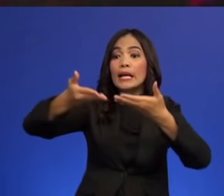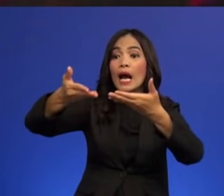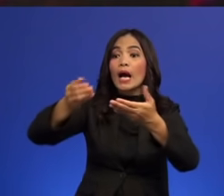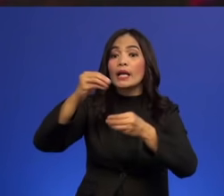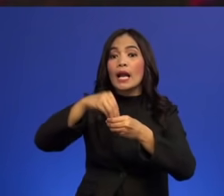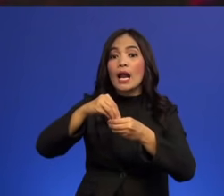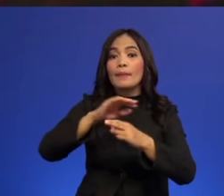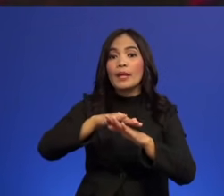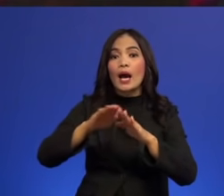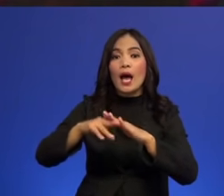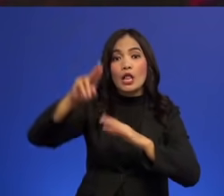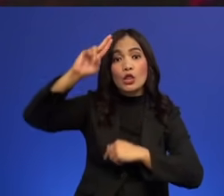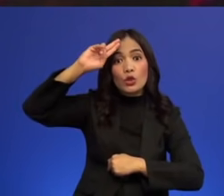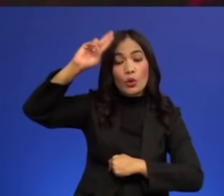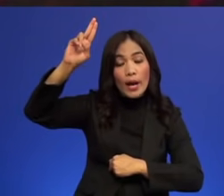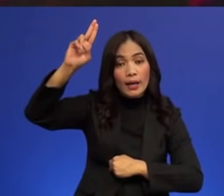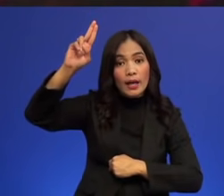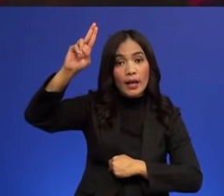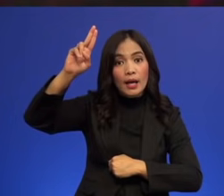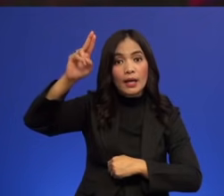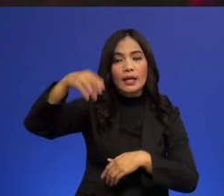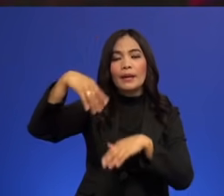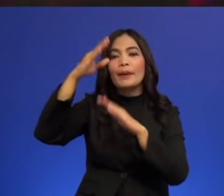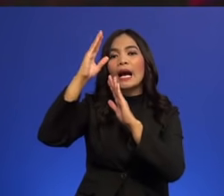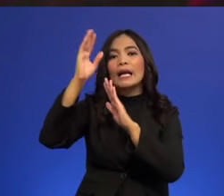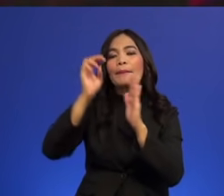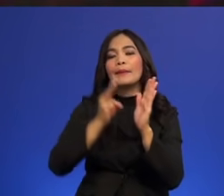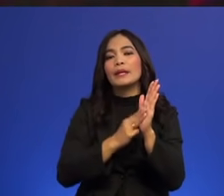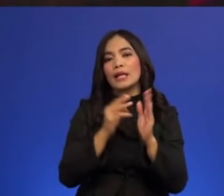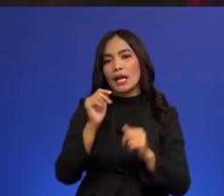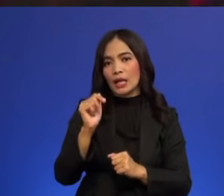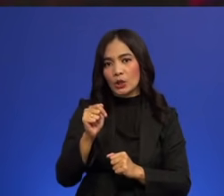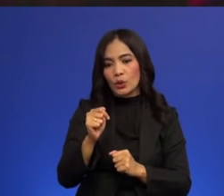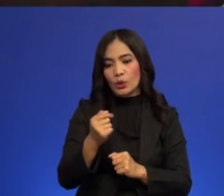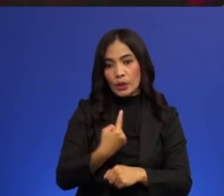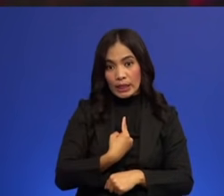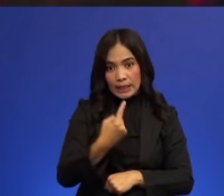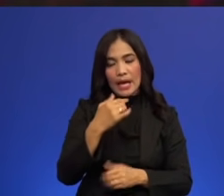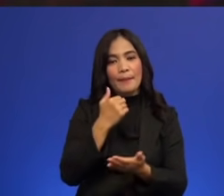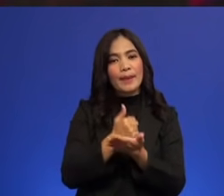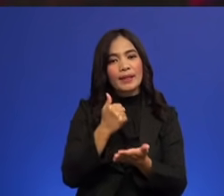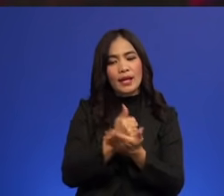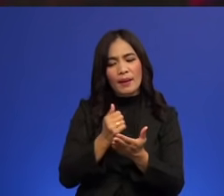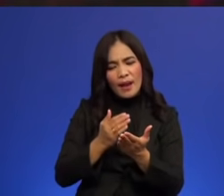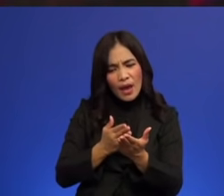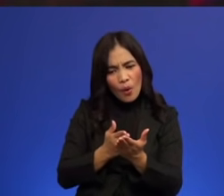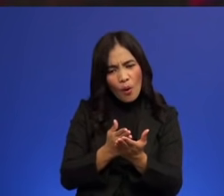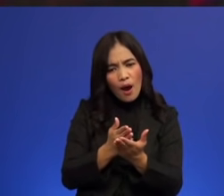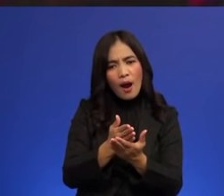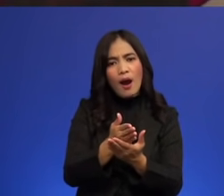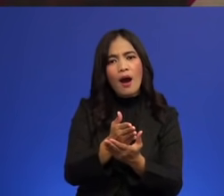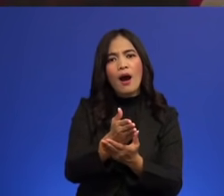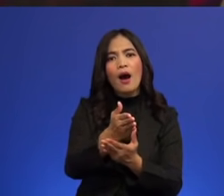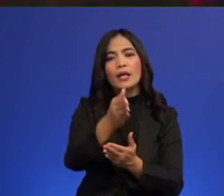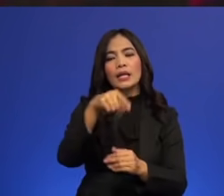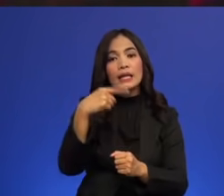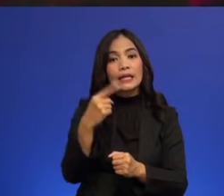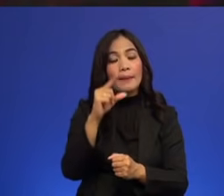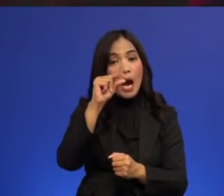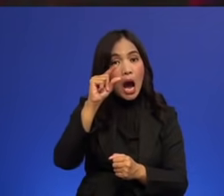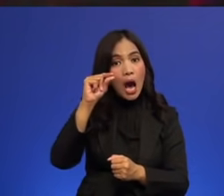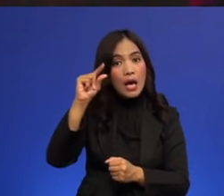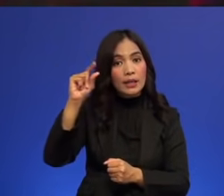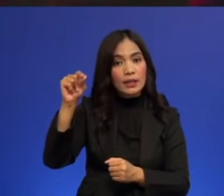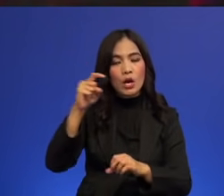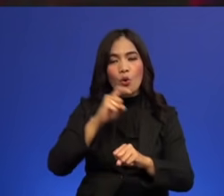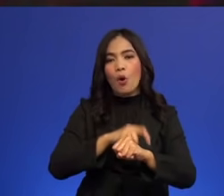di dalam tangan Tuhan dan kita menghadapinya. Kita yang penting bisa melewati dari hari ke hari, dari waktu